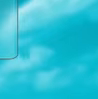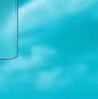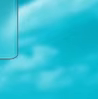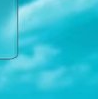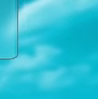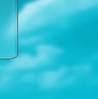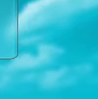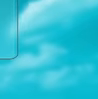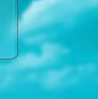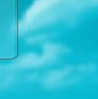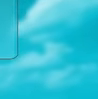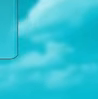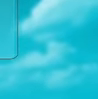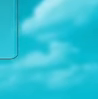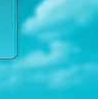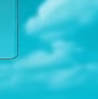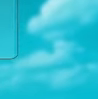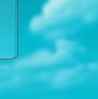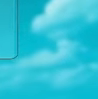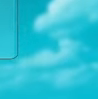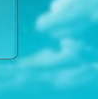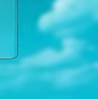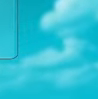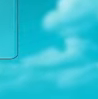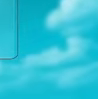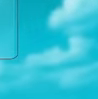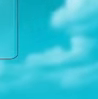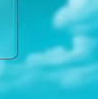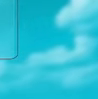В Сырдаринском районе днем плюс 8, ночью плюс 1.